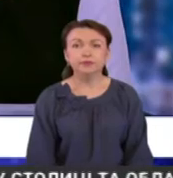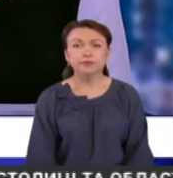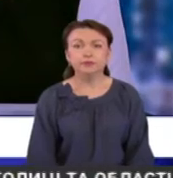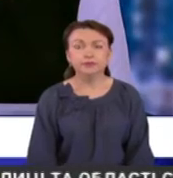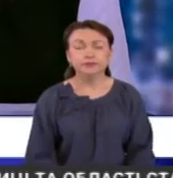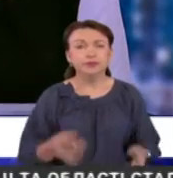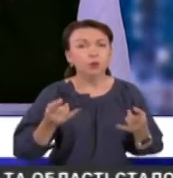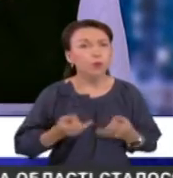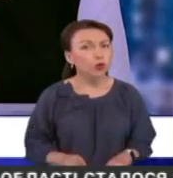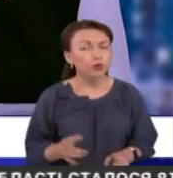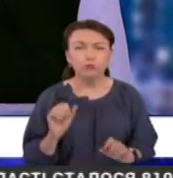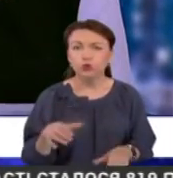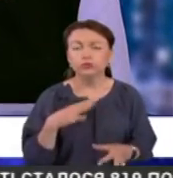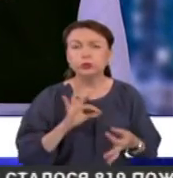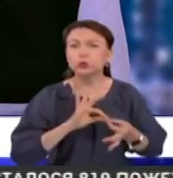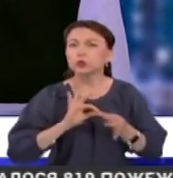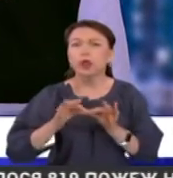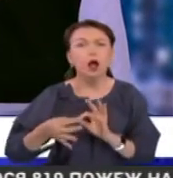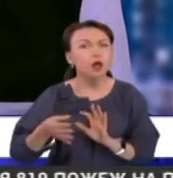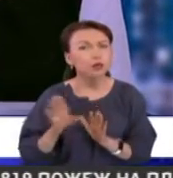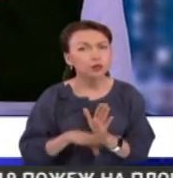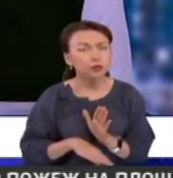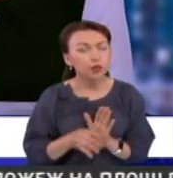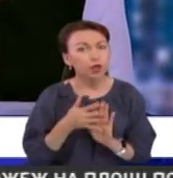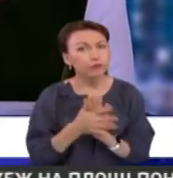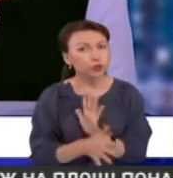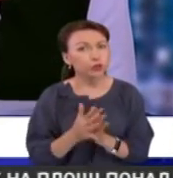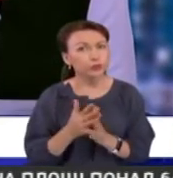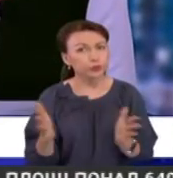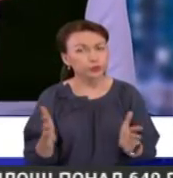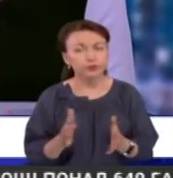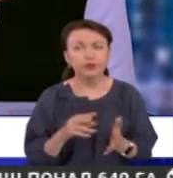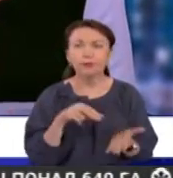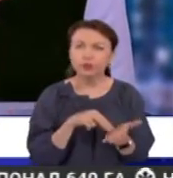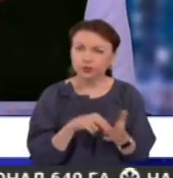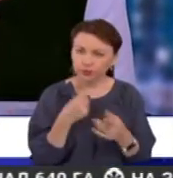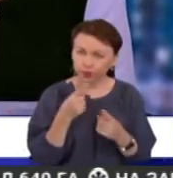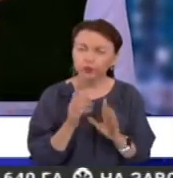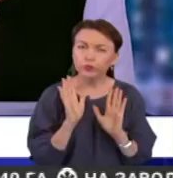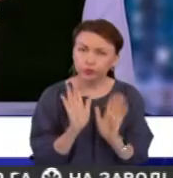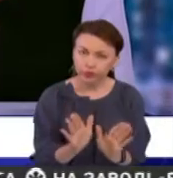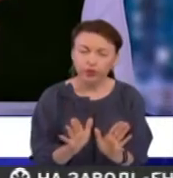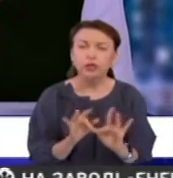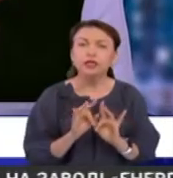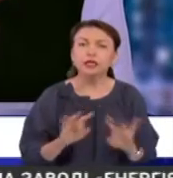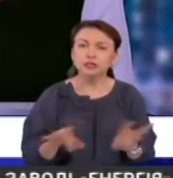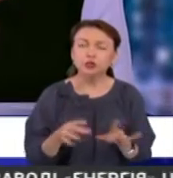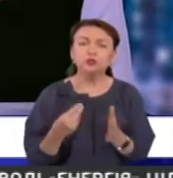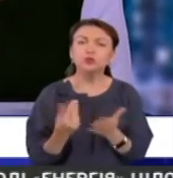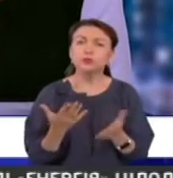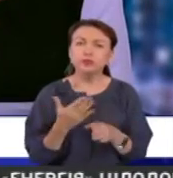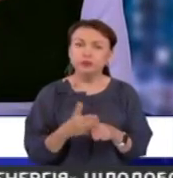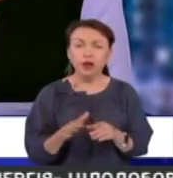пологи можуть бути з ускладненнями. І на них витрачається. Зараз ще про ціни ми теж поговоримо і озвучимо саме ті суми, які будуть виділяти.